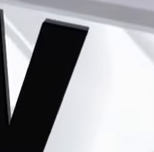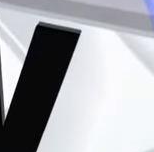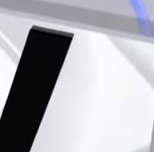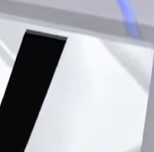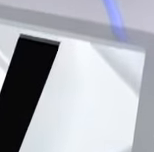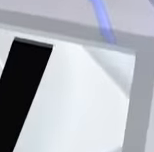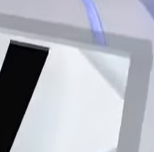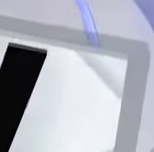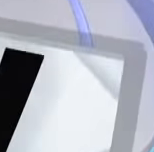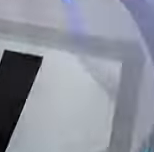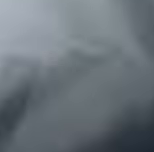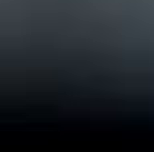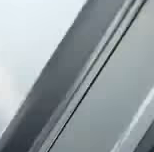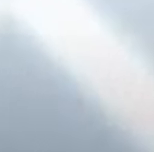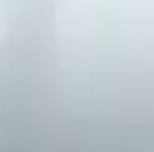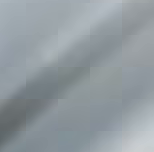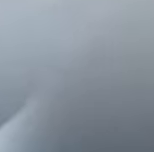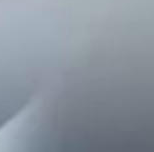oras.